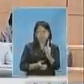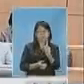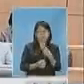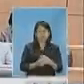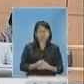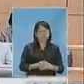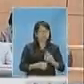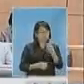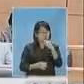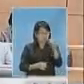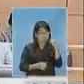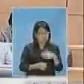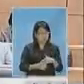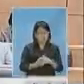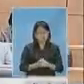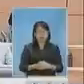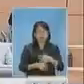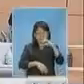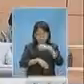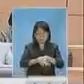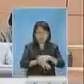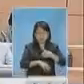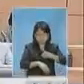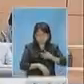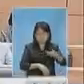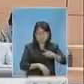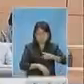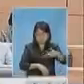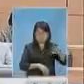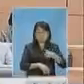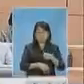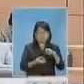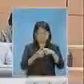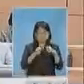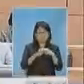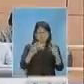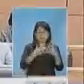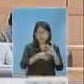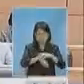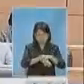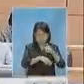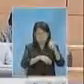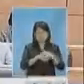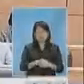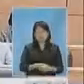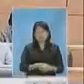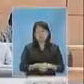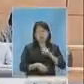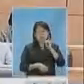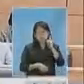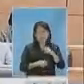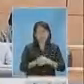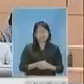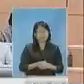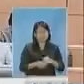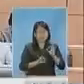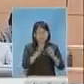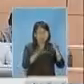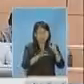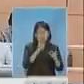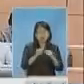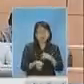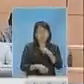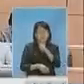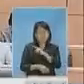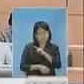ก็ดำเนินคดีครับไม่มีปัญหาแล้วไอ้เรื่องประกาศว่าเผาเลยพี่น้องผมรับผิดชอบเองท่านก็พูดเอง